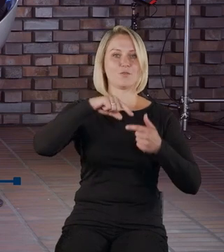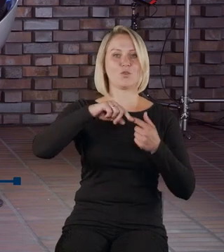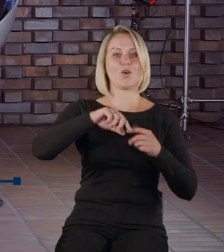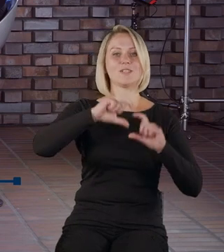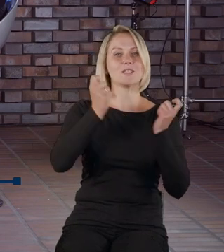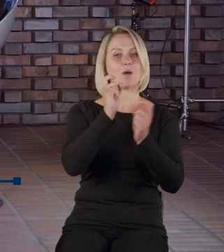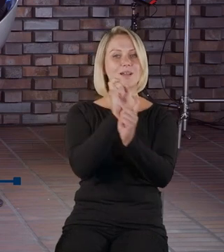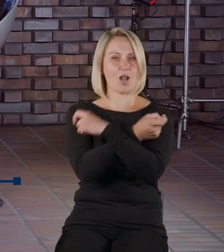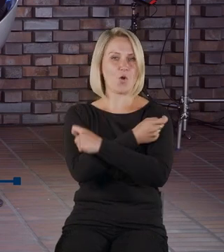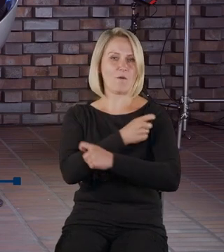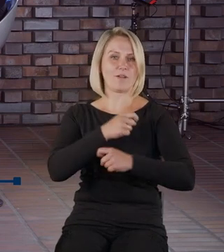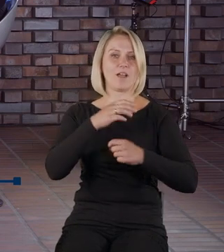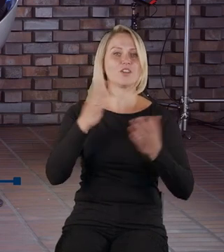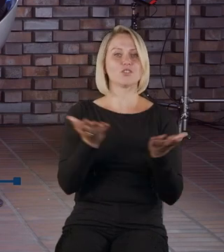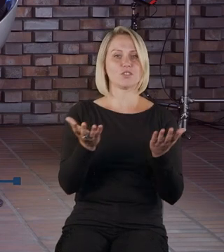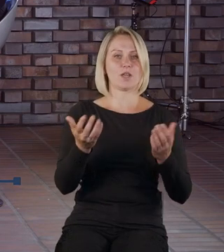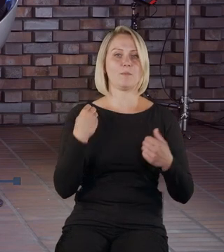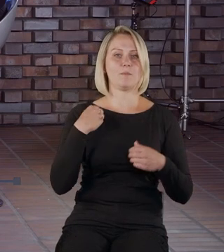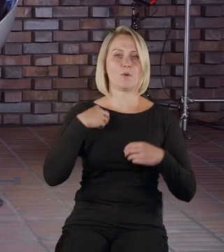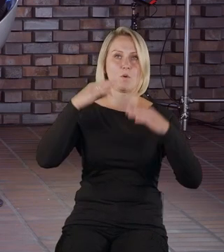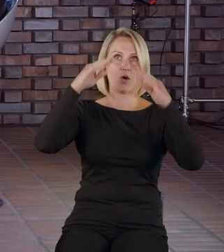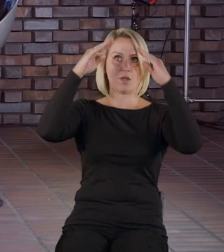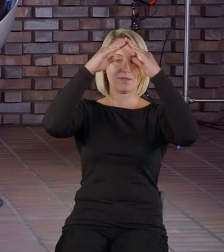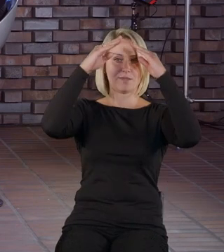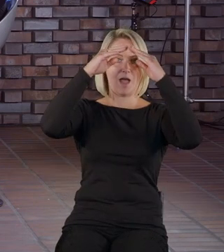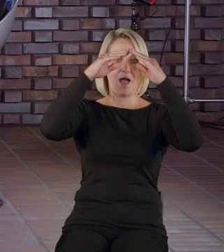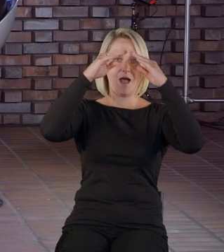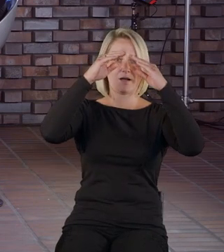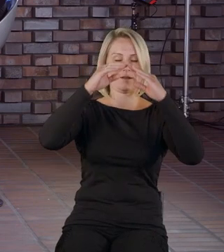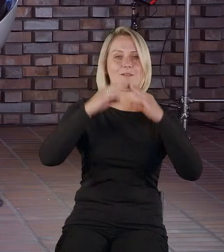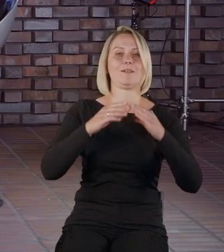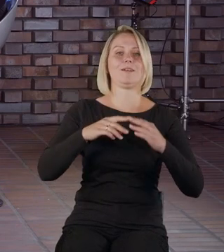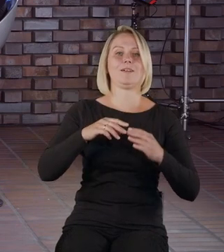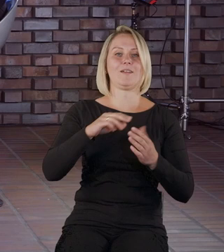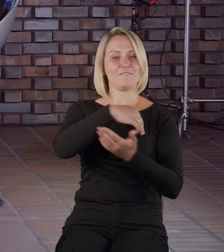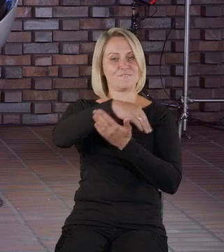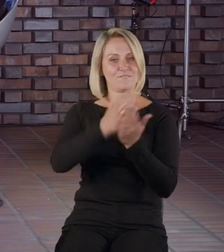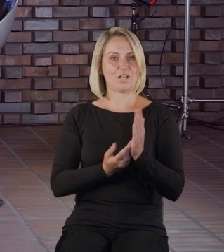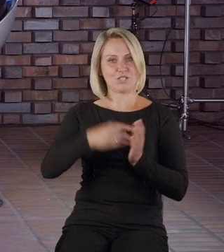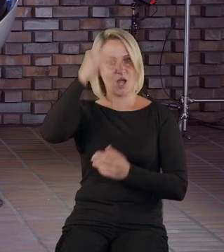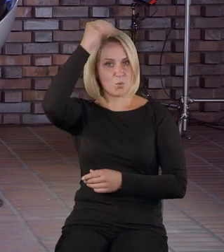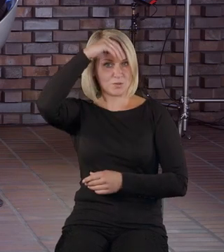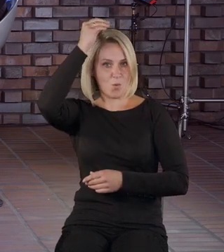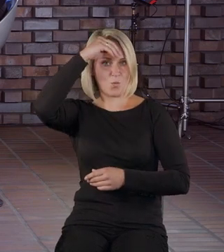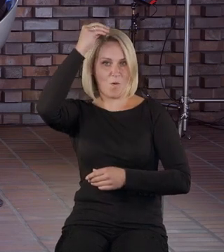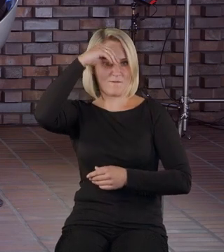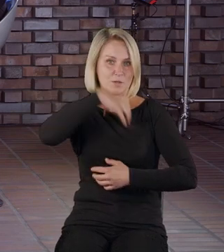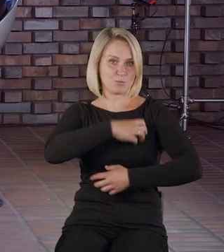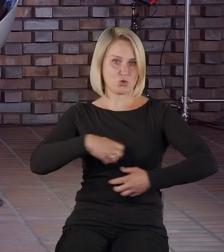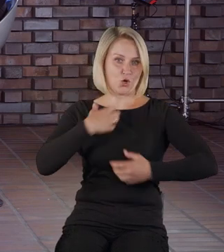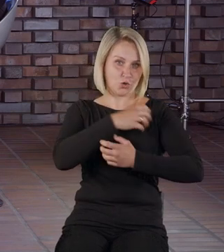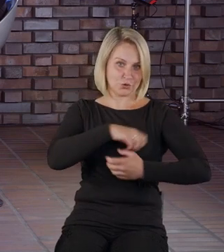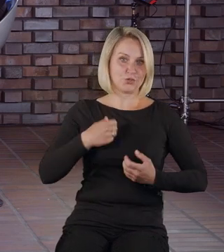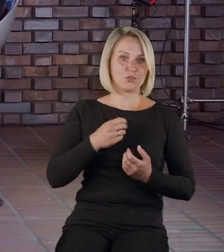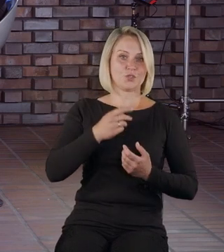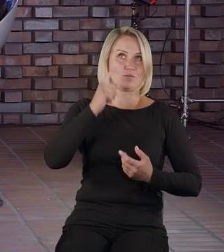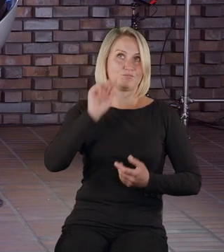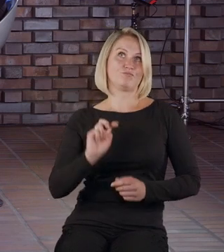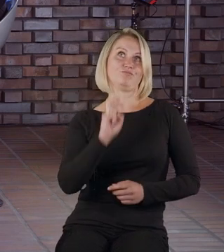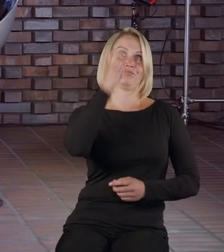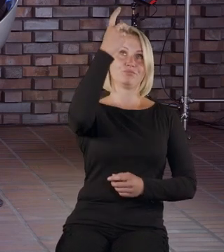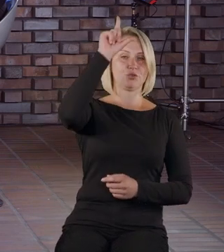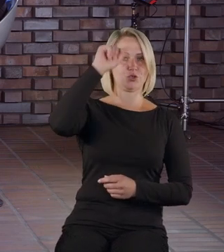edycji w naszym kraju taki skok odbył się z dachu Wydziału Nauk Przyrodniczych, czyli tak zwanej Żylety. Budynek ten ma blisko 100